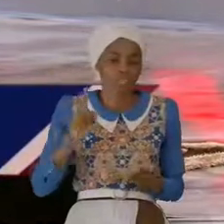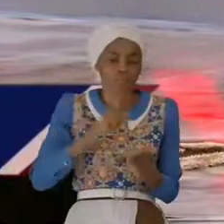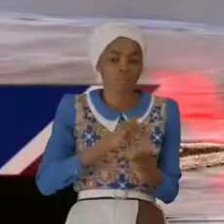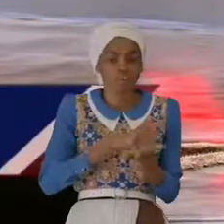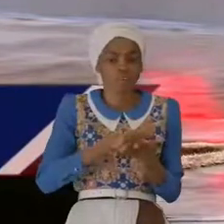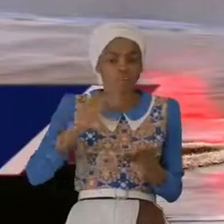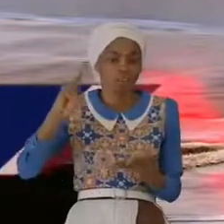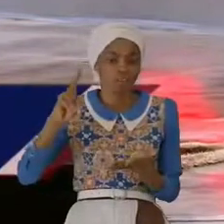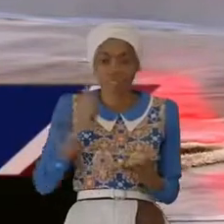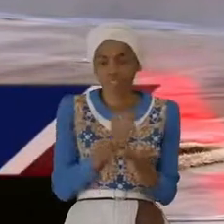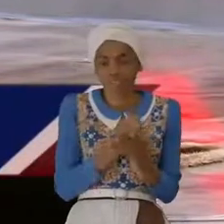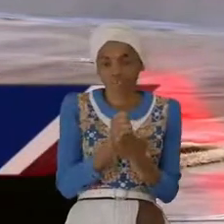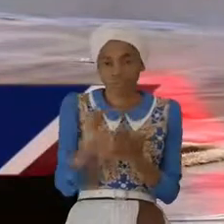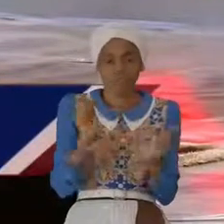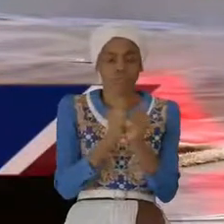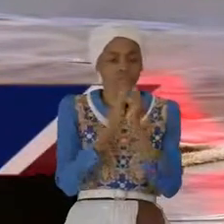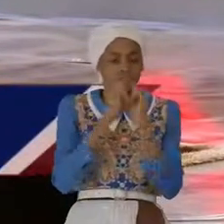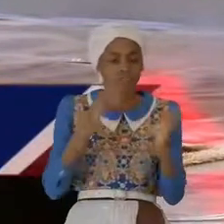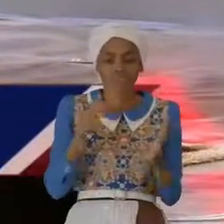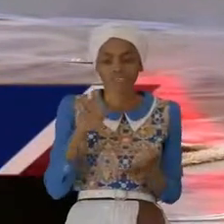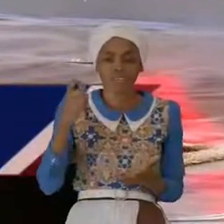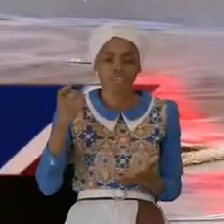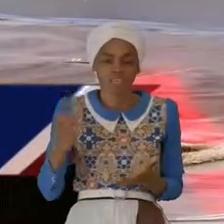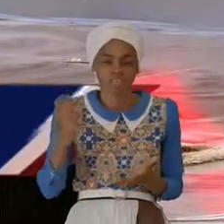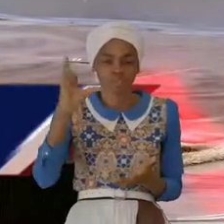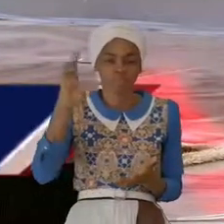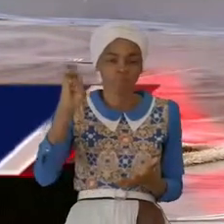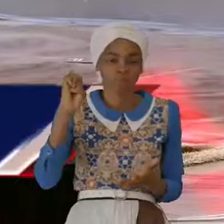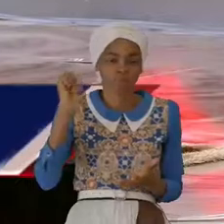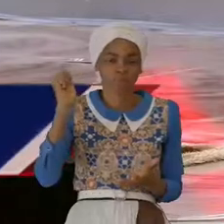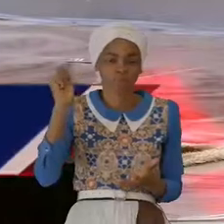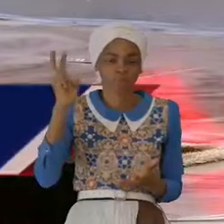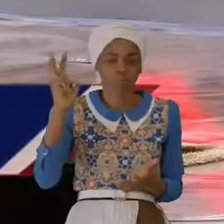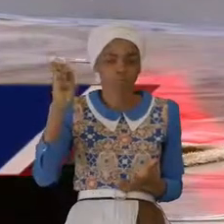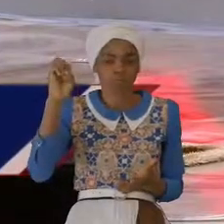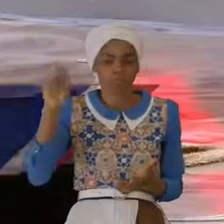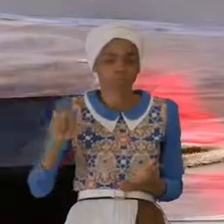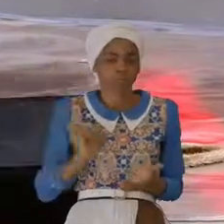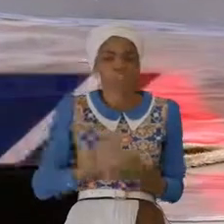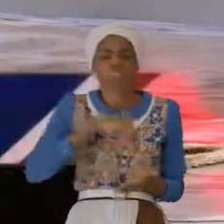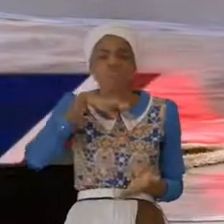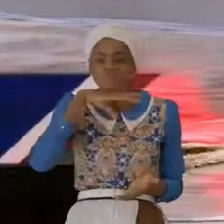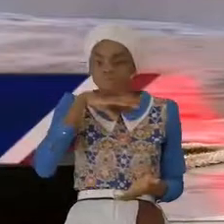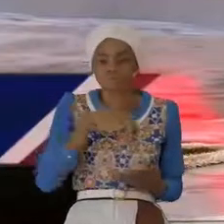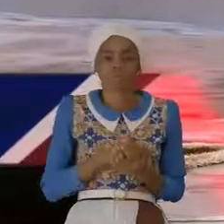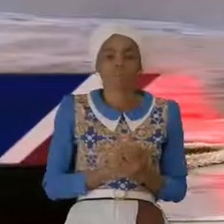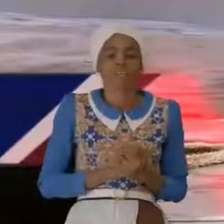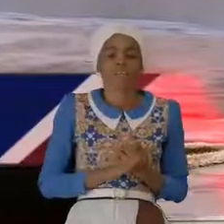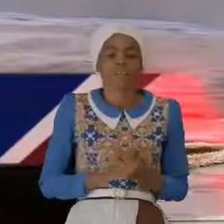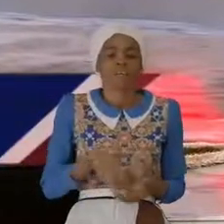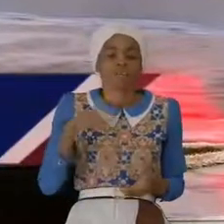divinement purifiée sans le moindre levain. Galates chapitre